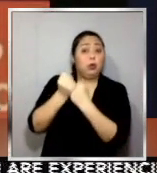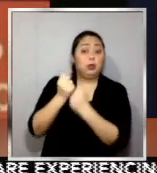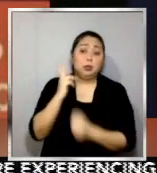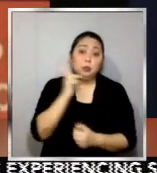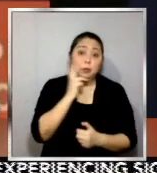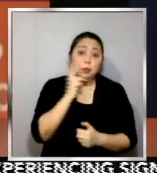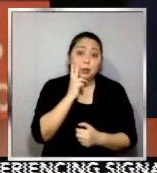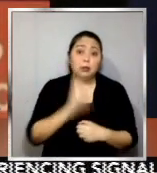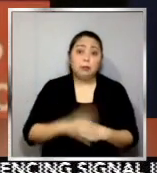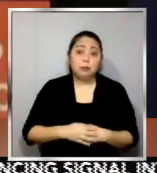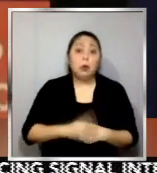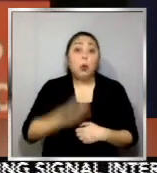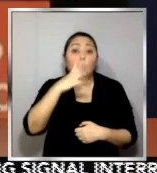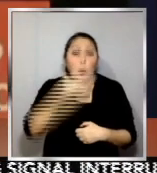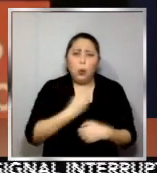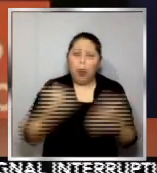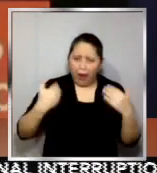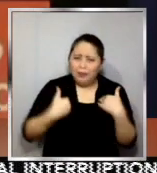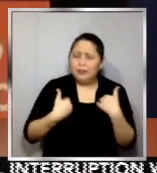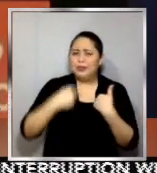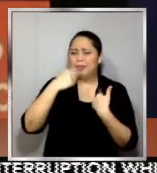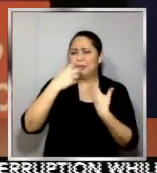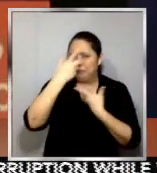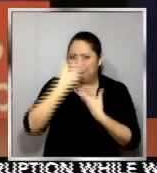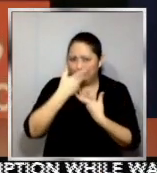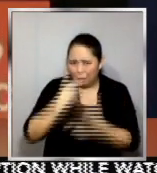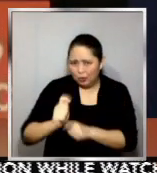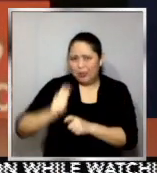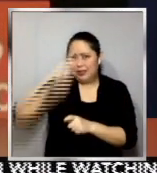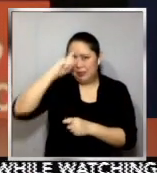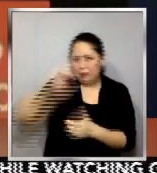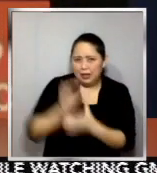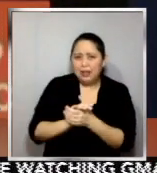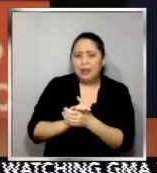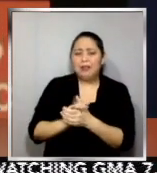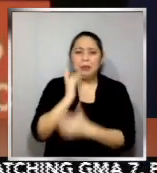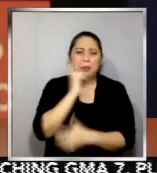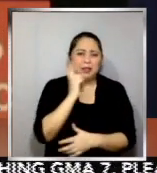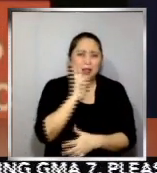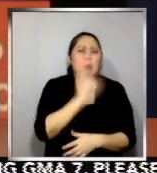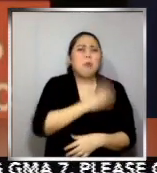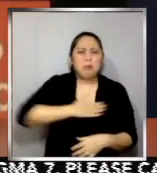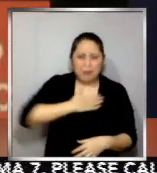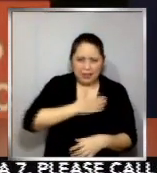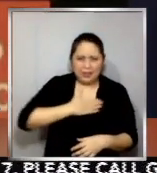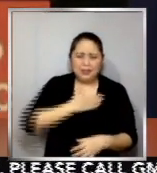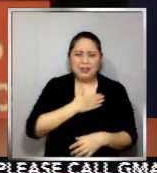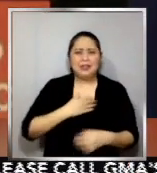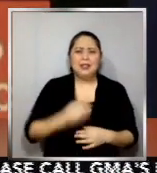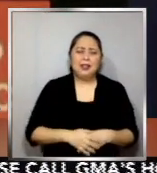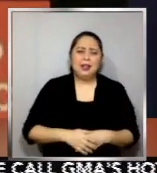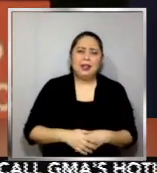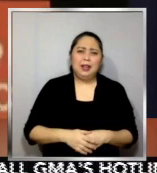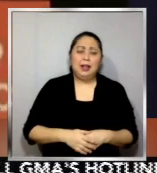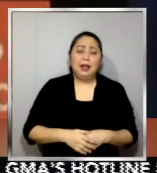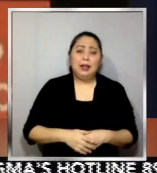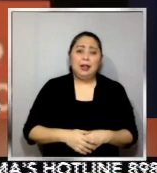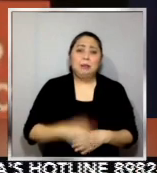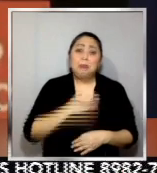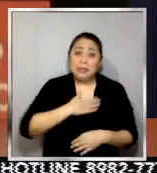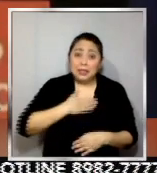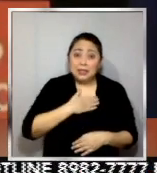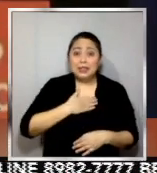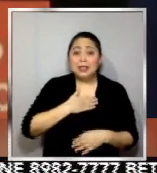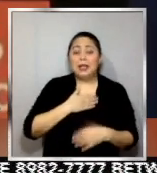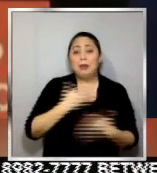presidente, sana po pagbigyan po natin ng presidente at ang tamang bayan. Yan naman po ay kung meron pang kumikilala